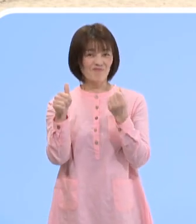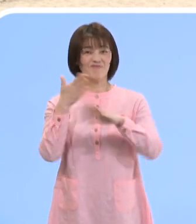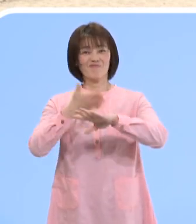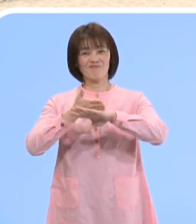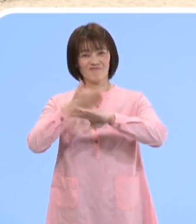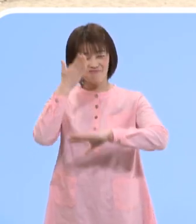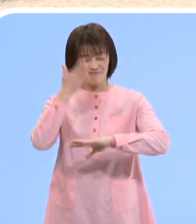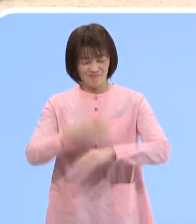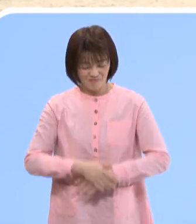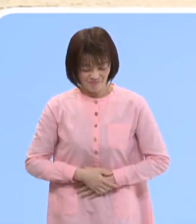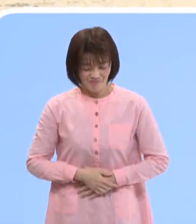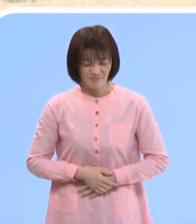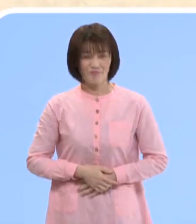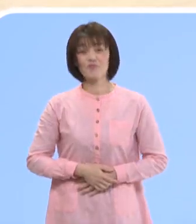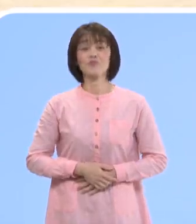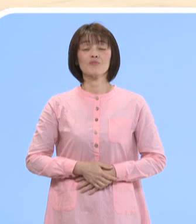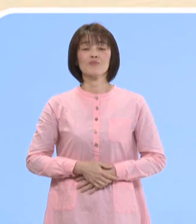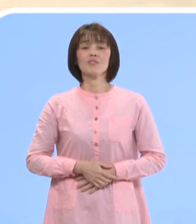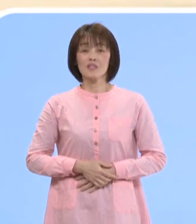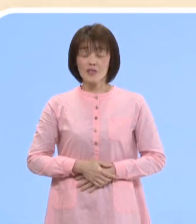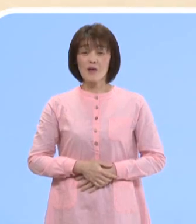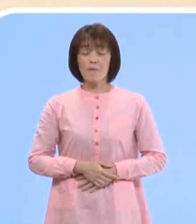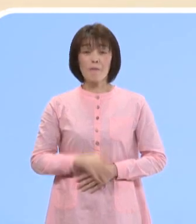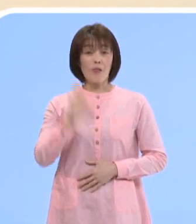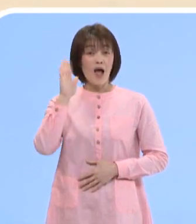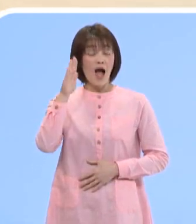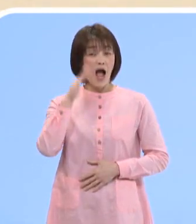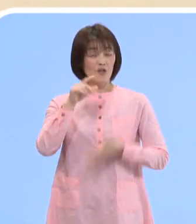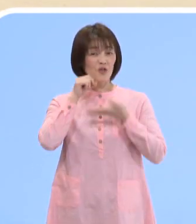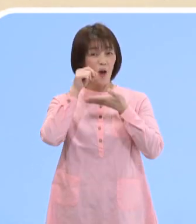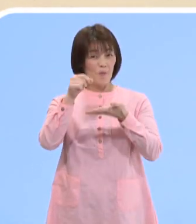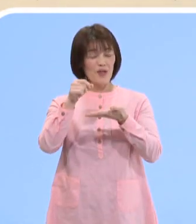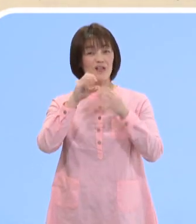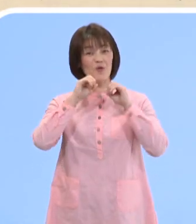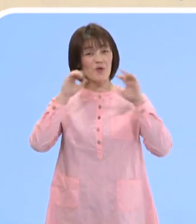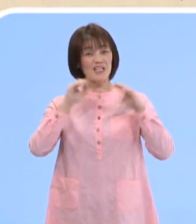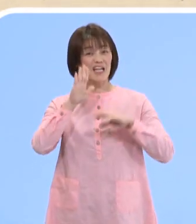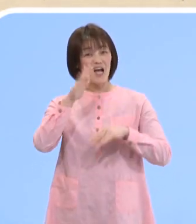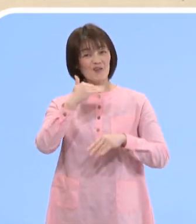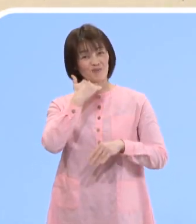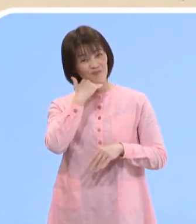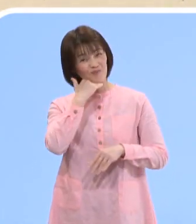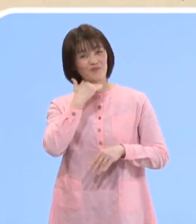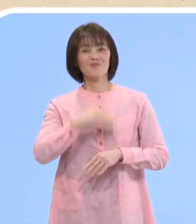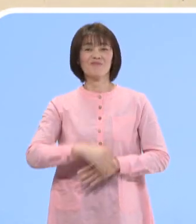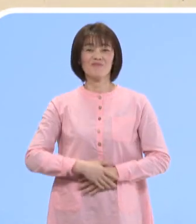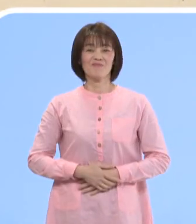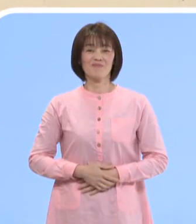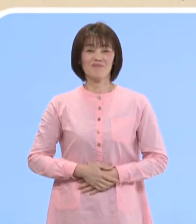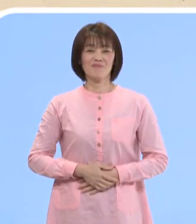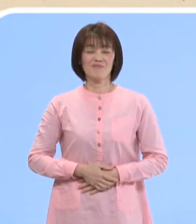しゃいました。ありがとうございました。 番組の最後にプレゼントがあります。